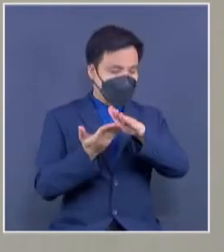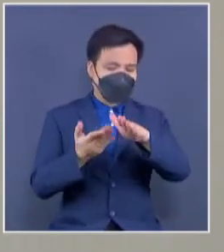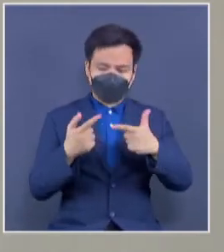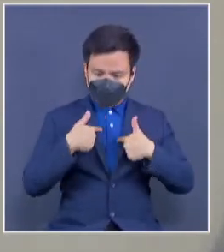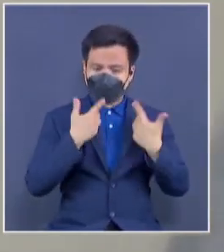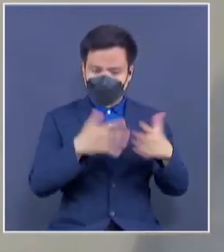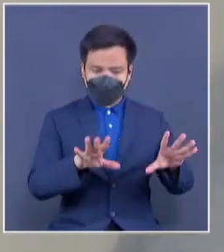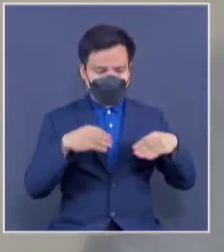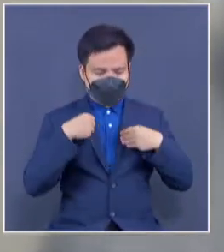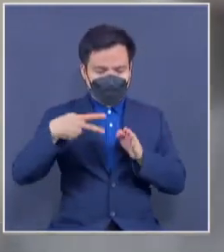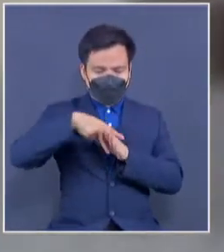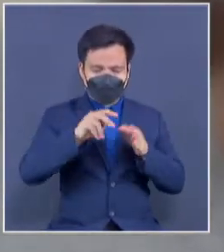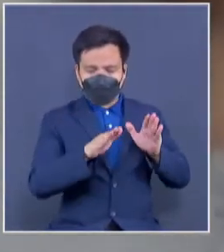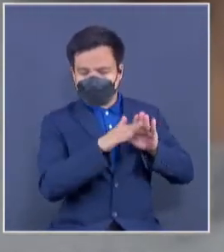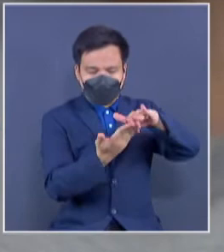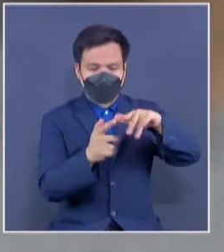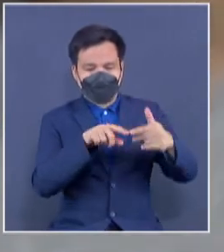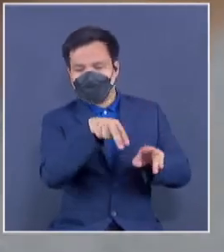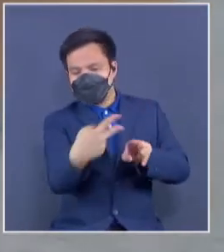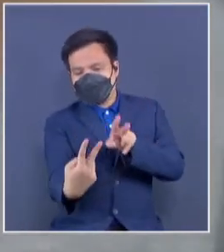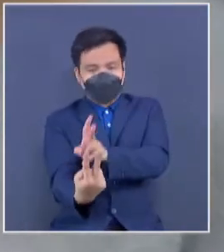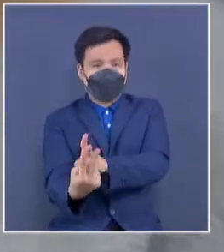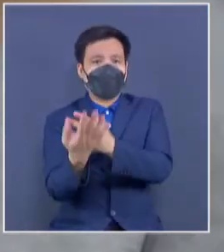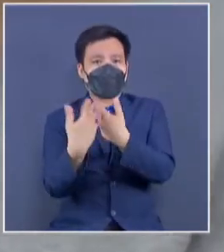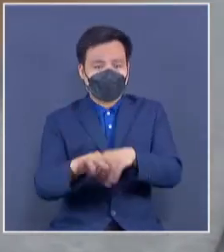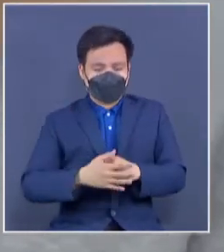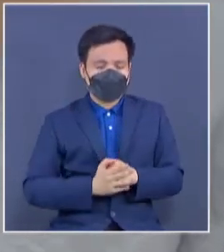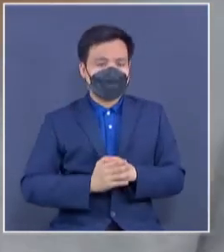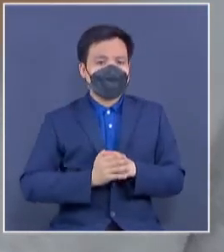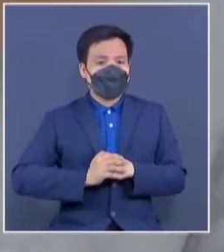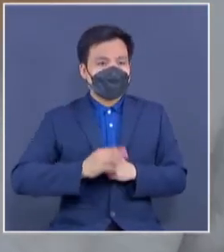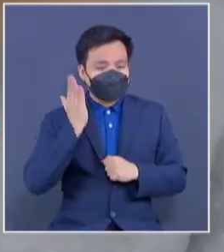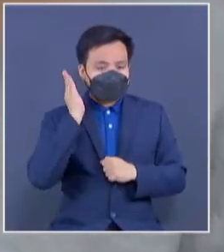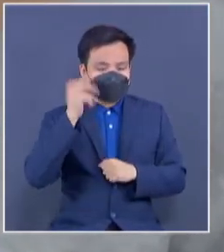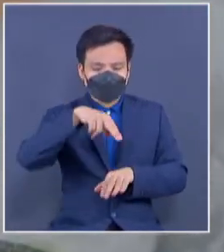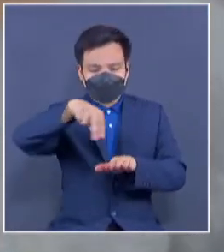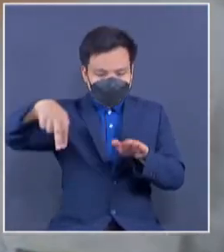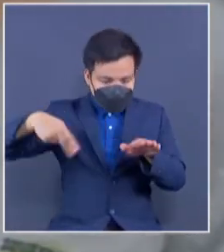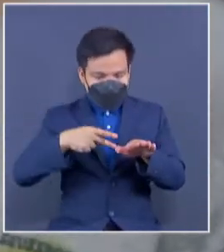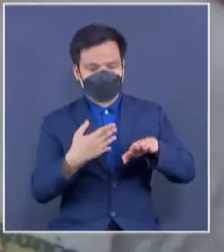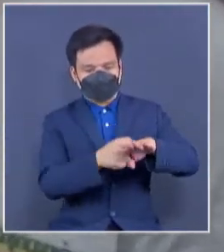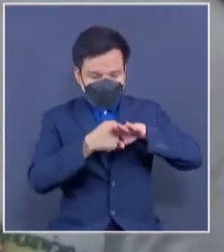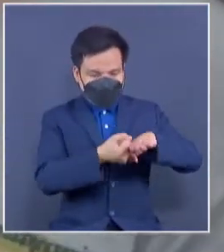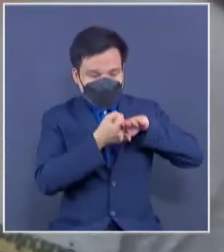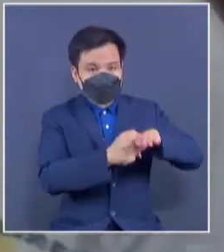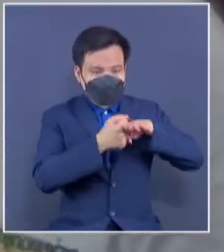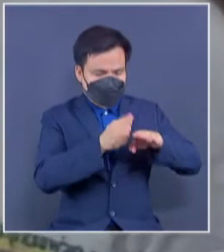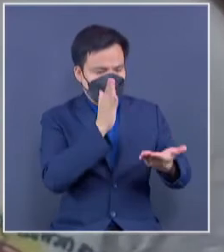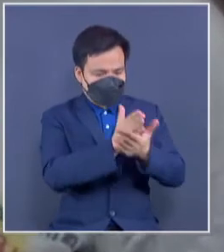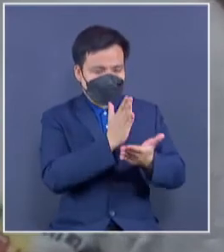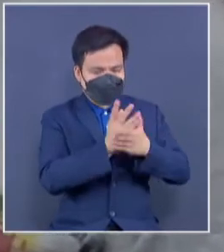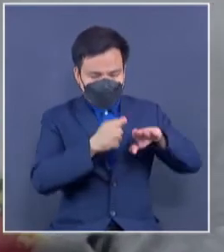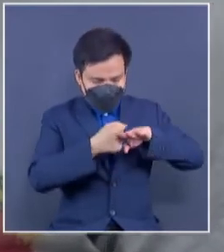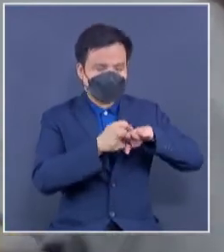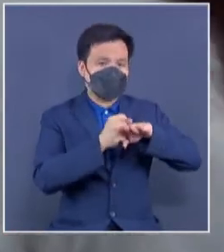ต้องทำแล้วเราก็ลงเลยเพราะล้ม 7แฟนก็ไม่ได้ต้องอย่างที่อยู่ประตูรถจะให้เขาอยู่ดึง